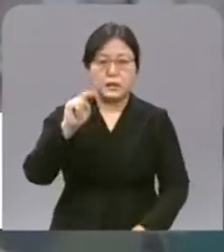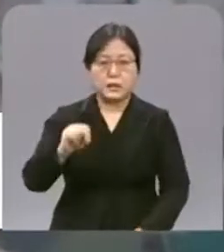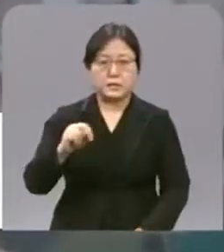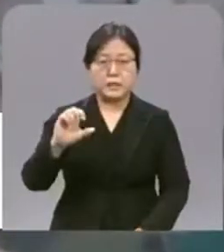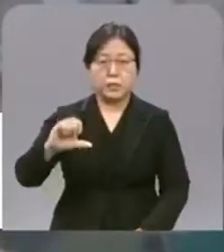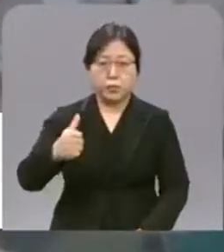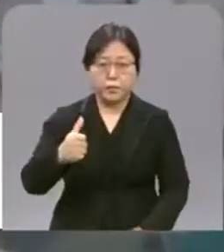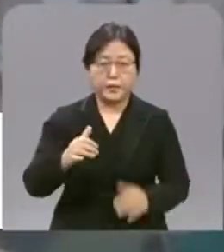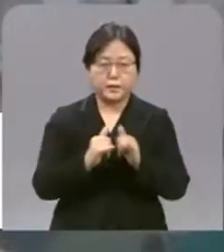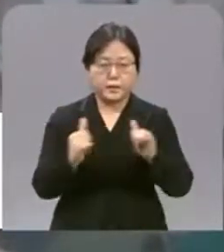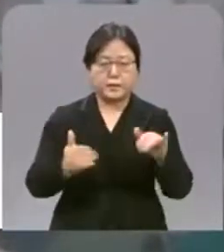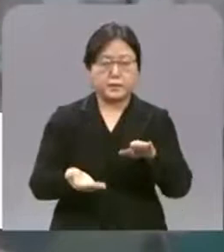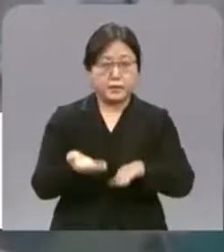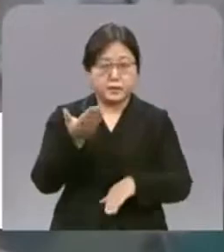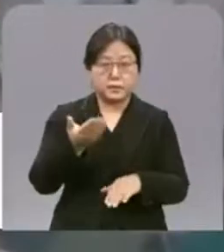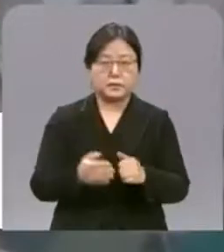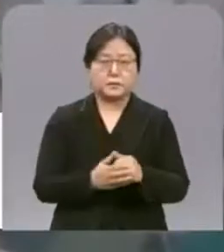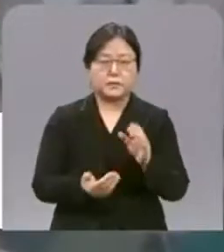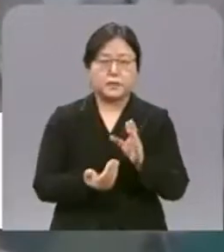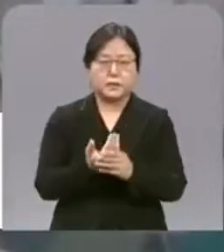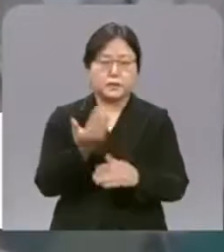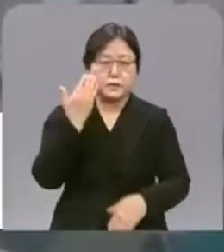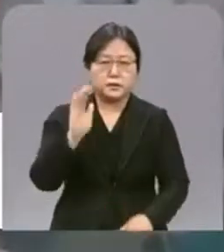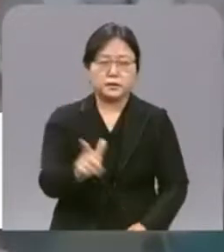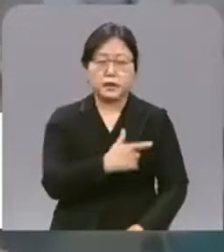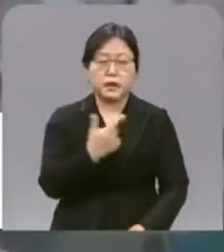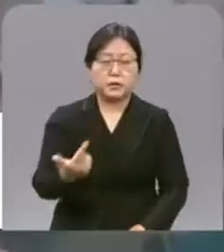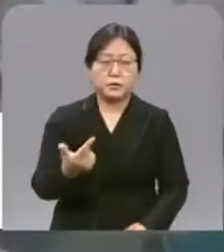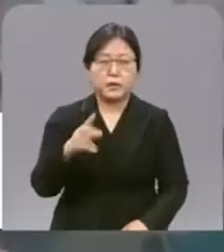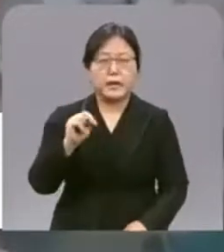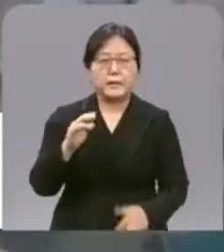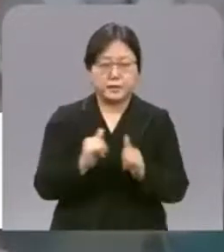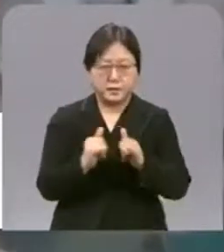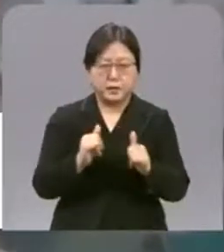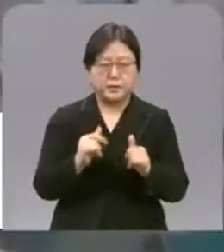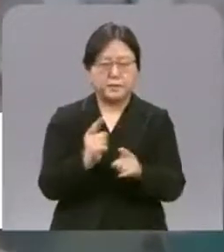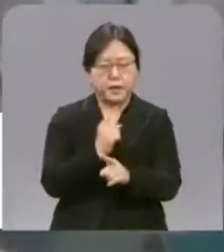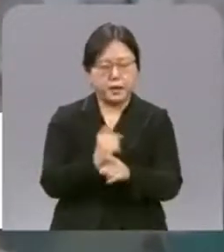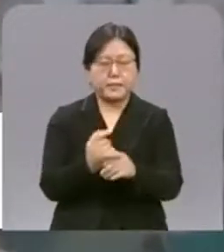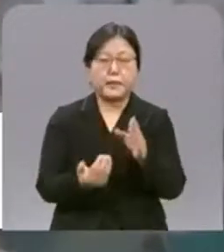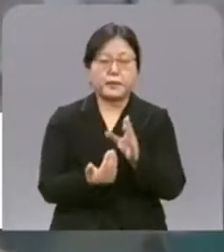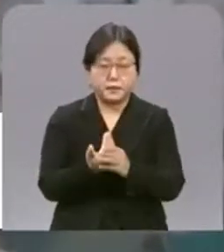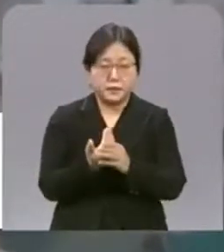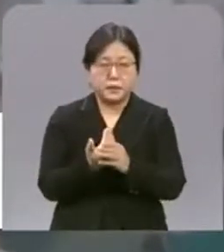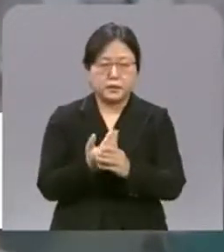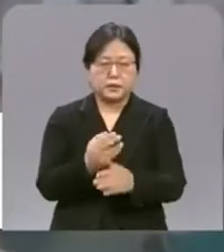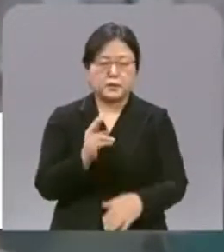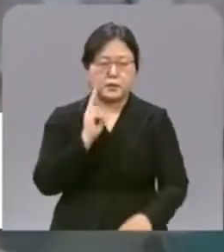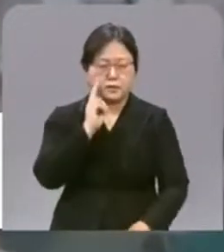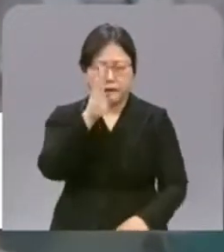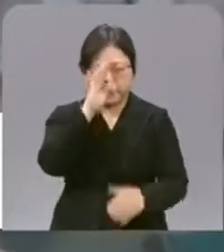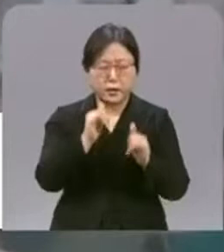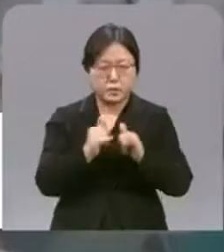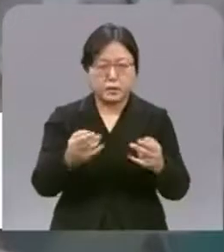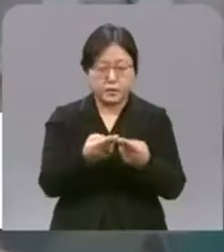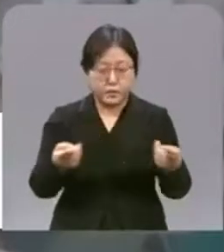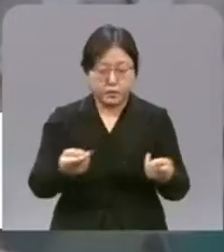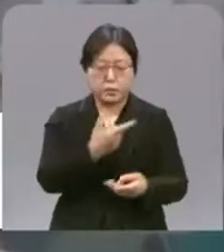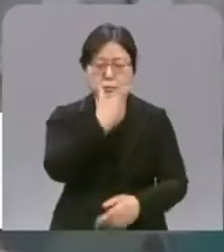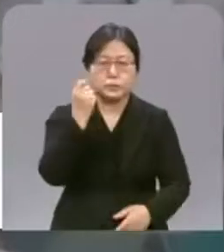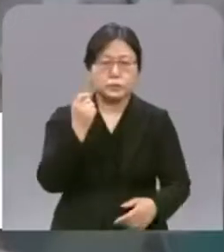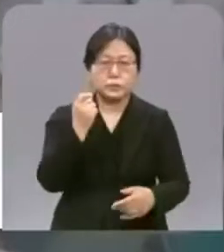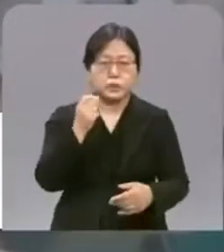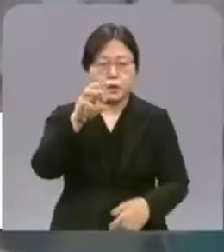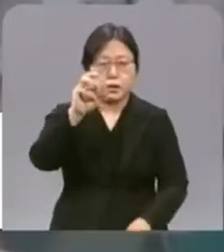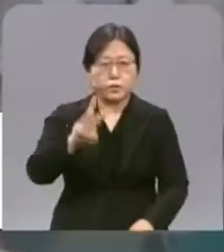2만 500명이 넘었습니다. 최근 하루 2만 명 넘게 확진자가 발생하면서 중환자 병상이 걱정인데요.